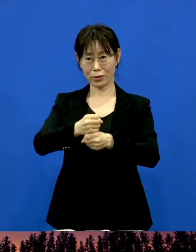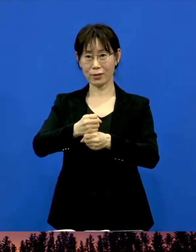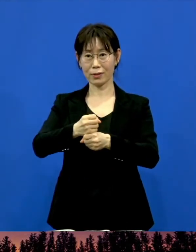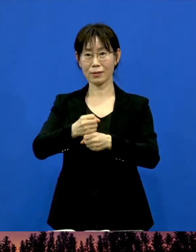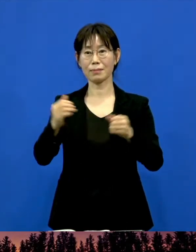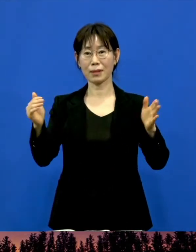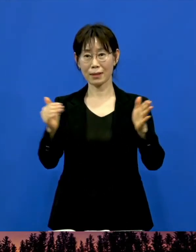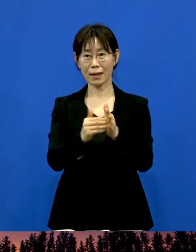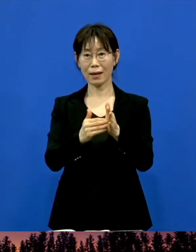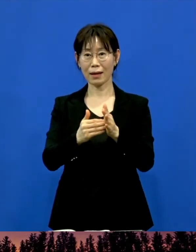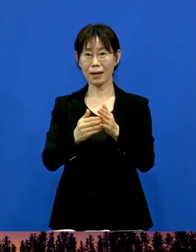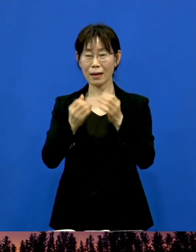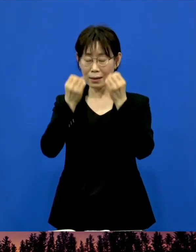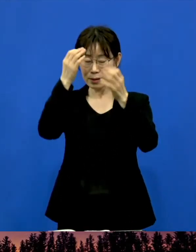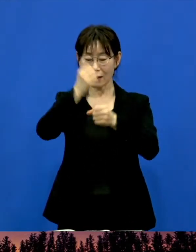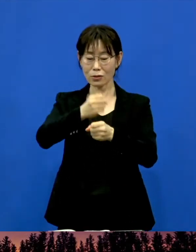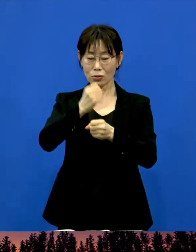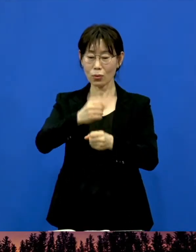창조주를 기억하라는 거예요.